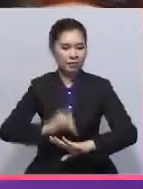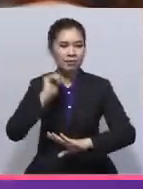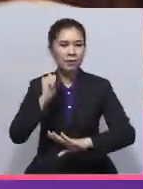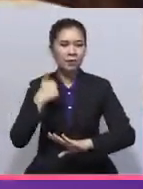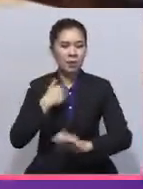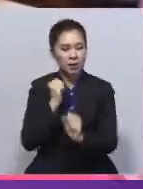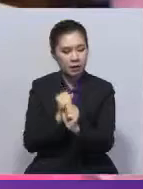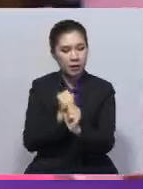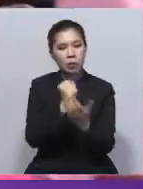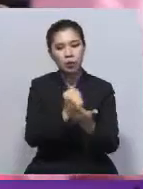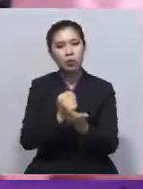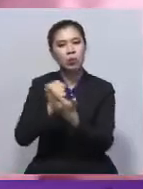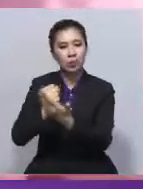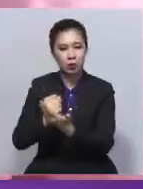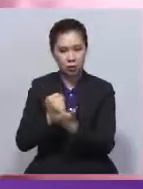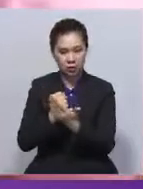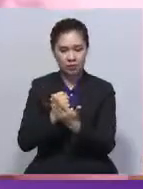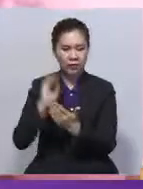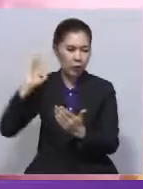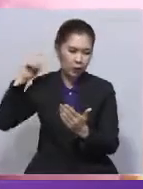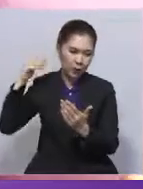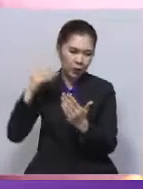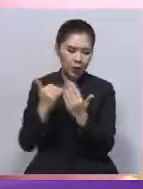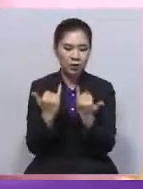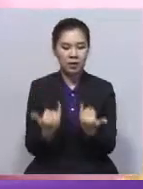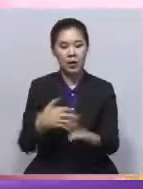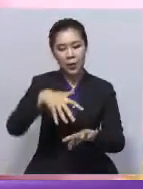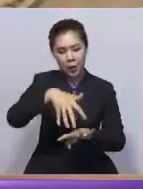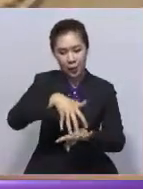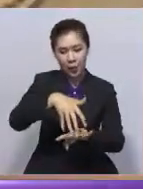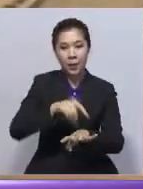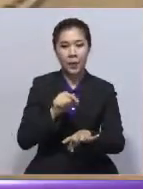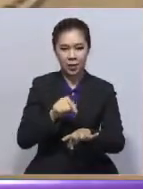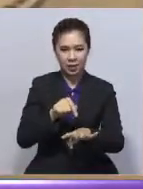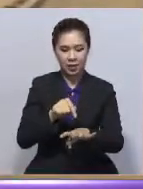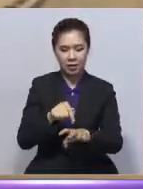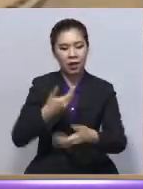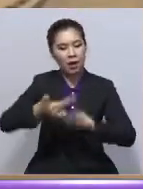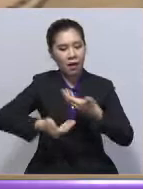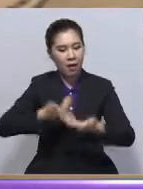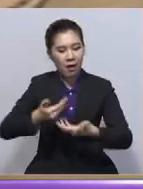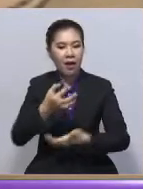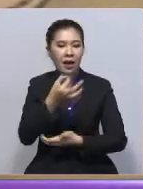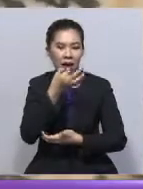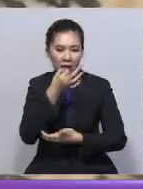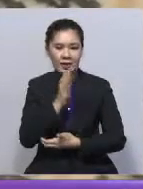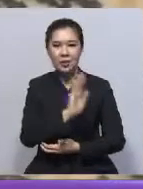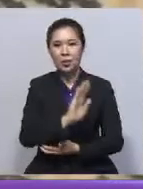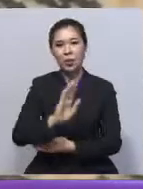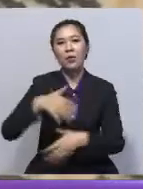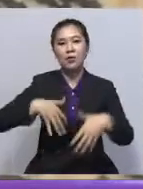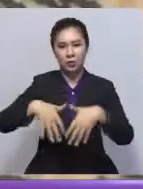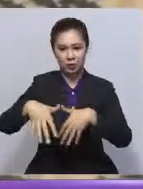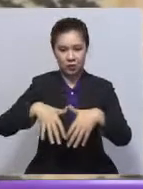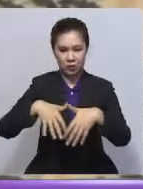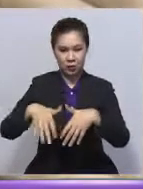แต่นั้นมางานจักสานไม้ไผ่ลายขีดได้กลายเป็นอาชีพเสริมเพิ่มรายได้ให้แก่ราษฎรผลิตภัณฑ์